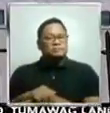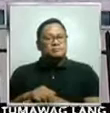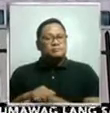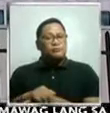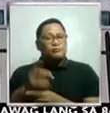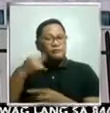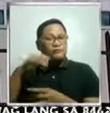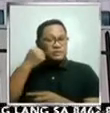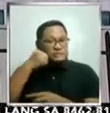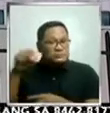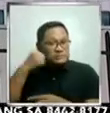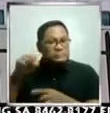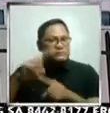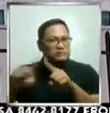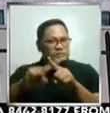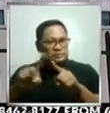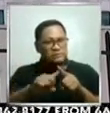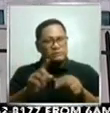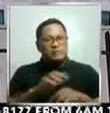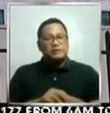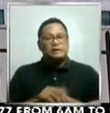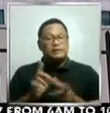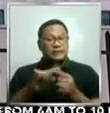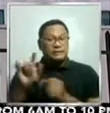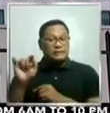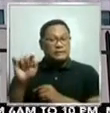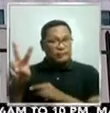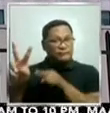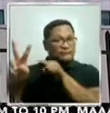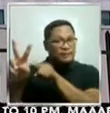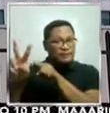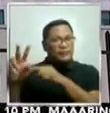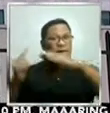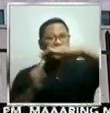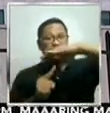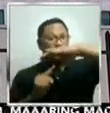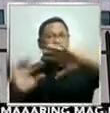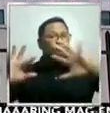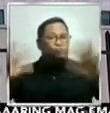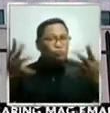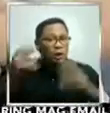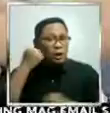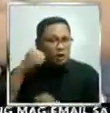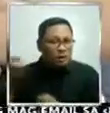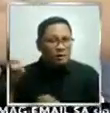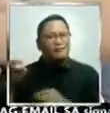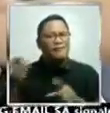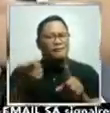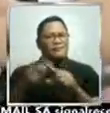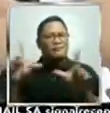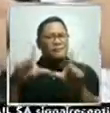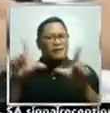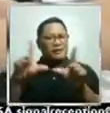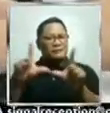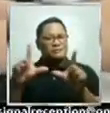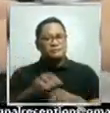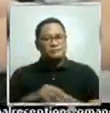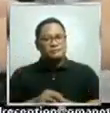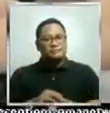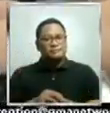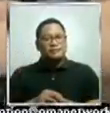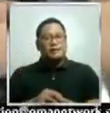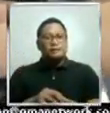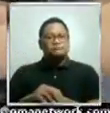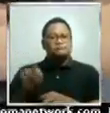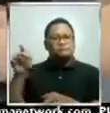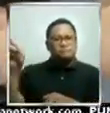paglabag. Dati nang sinabi ng TV network na wala silang ginawang paglabag sa kanilang prangkisa. Hininga namin ang reaksyon